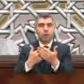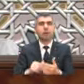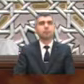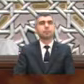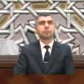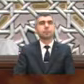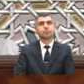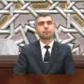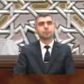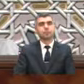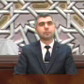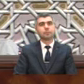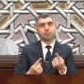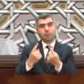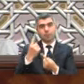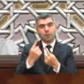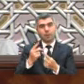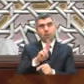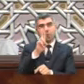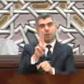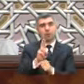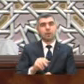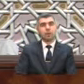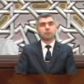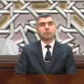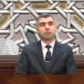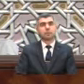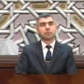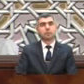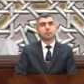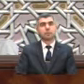السيد نائب، للأسف انتهى الوقت. شكرا لكم. هل من تعقيب إضافي؟ دلت عقيب إضافي.